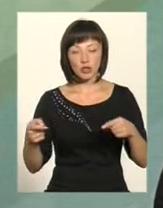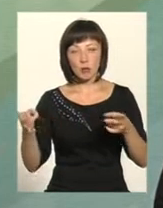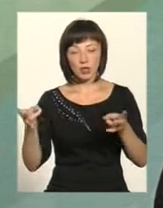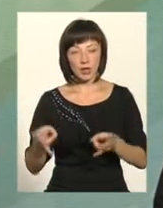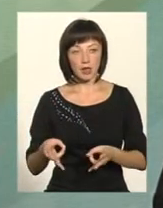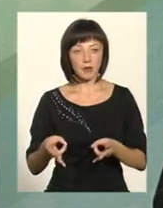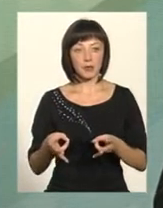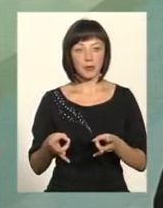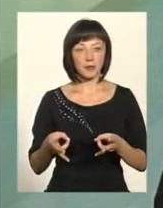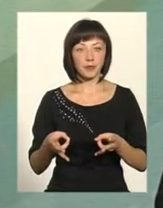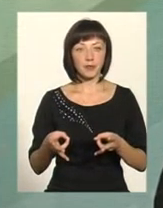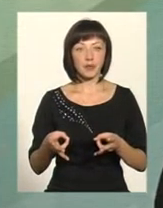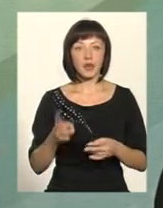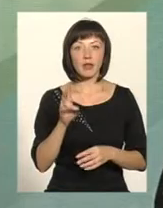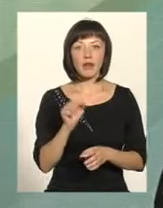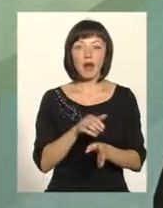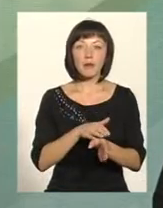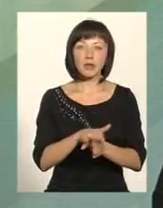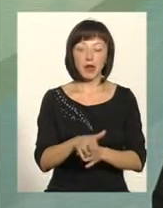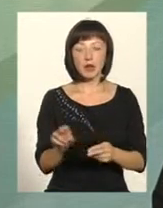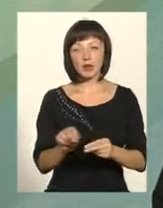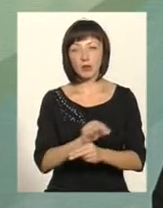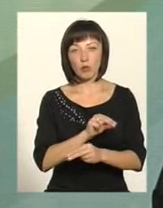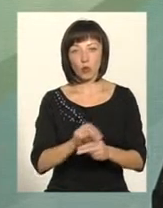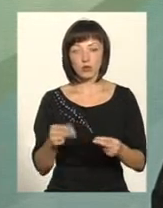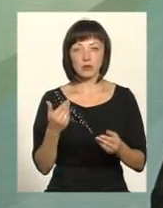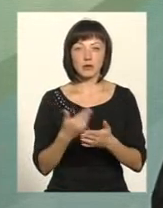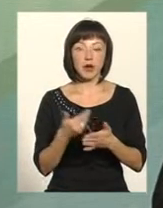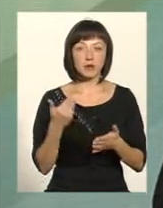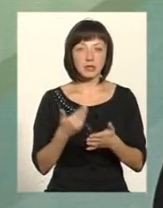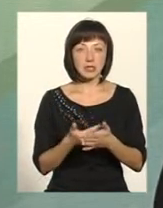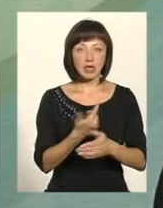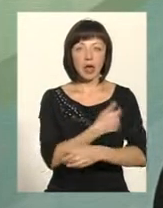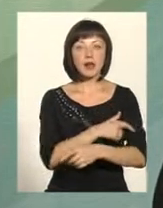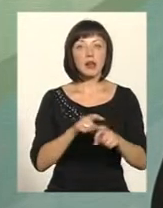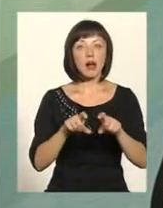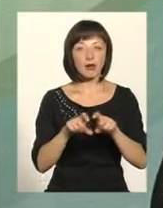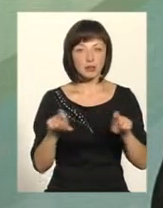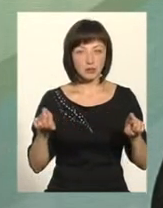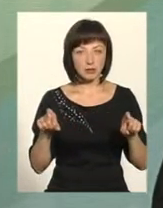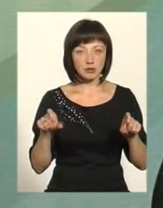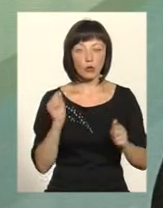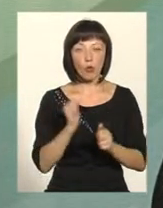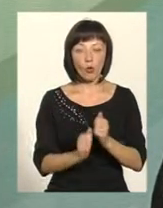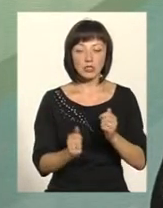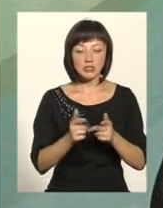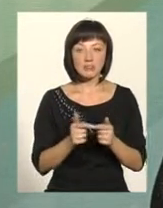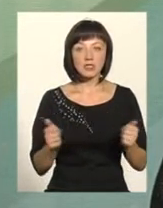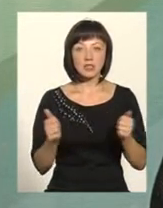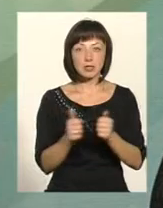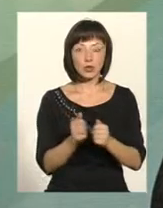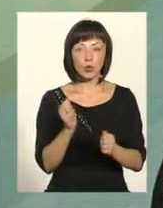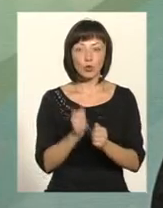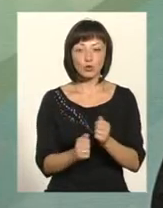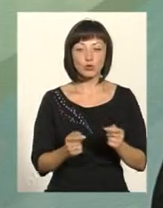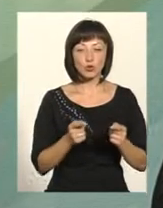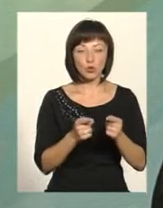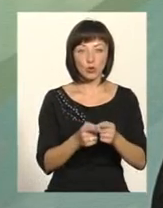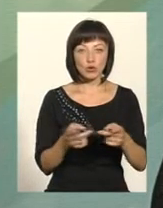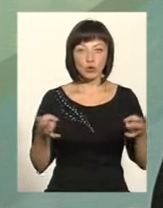що на капітальні ремонти, допустимо, лікарні, які кожне відділення і кожен куточок